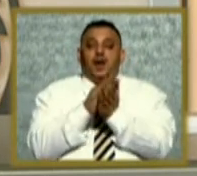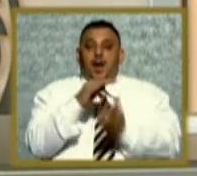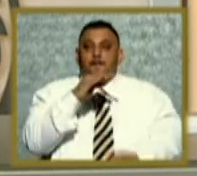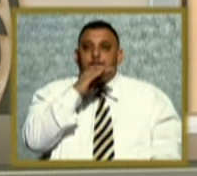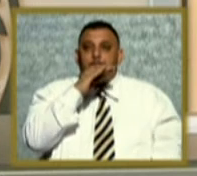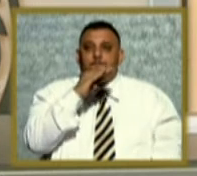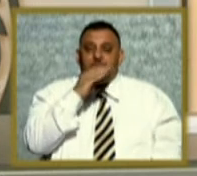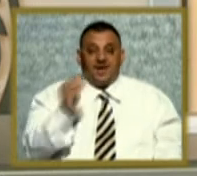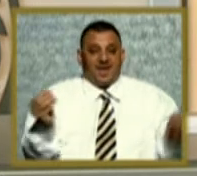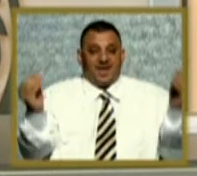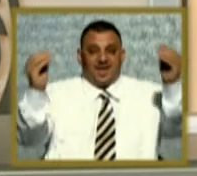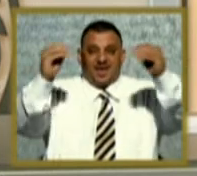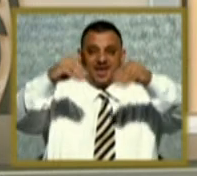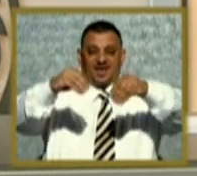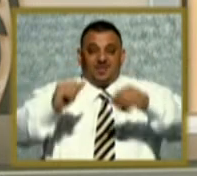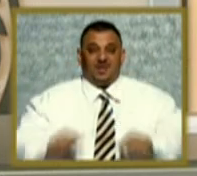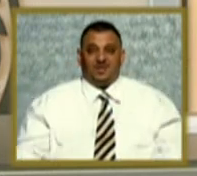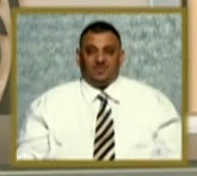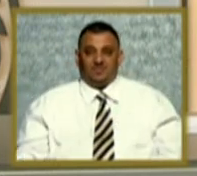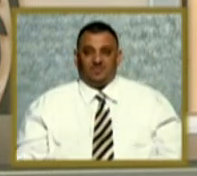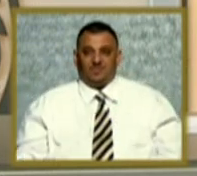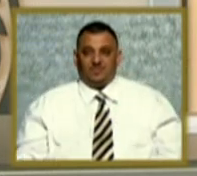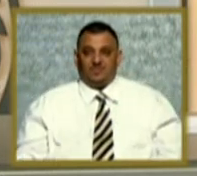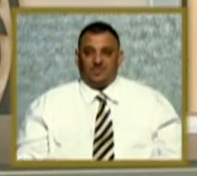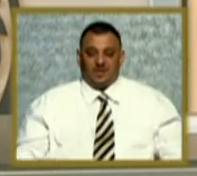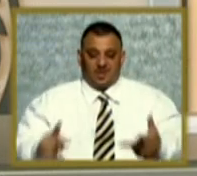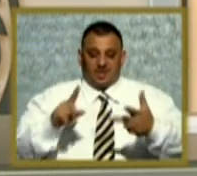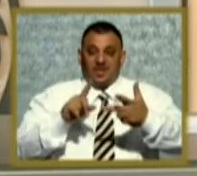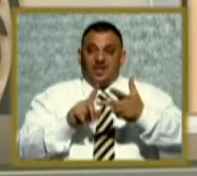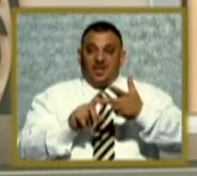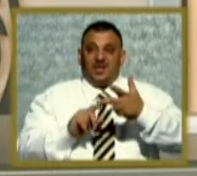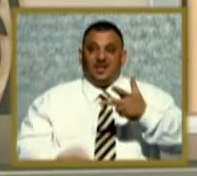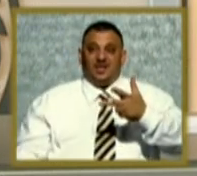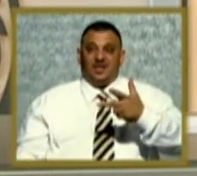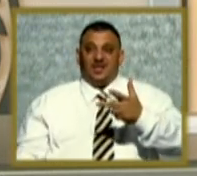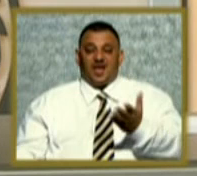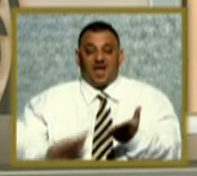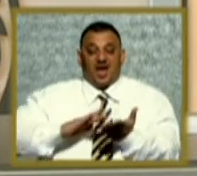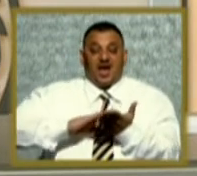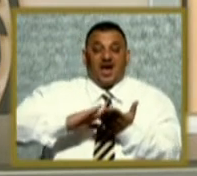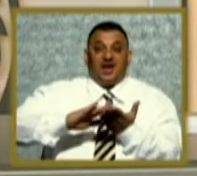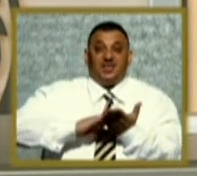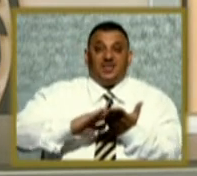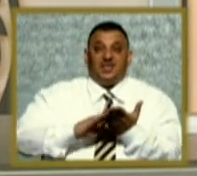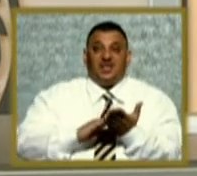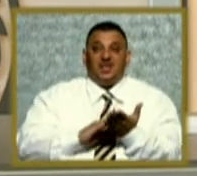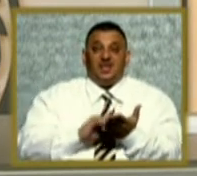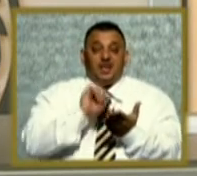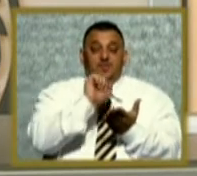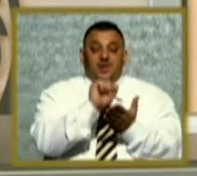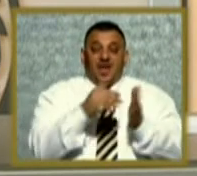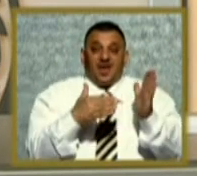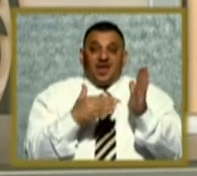يعني مأجورا عند الله سبحانه وتعالى. في قضية ثانية وهي قضية قطعة الأرض أيضا يا أخ أبا عمر، نفس